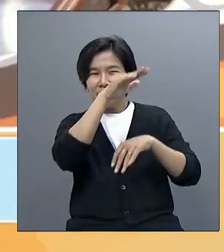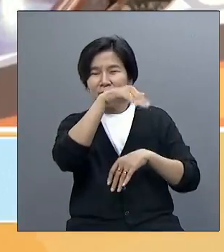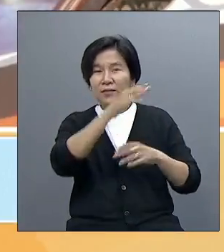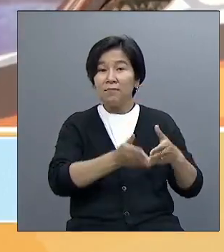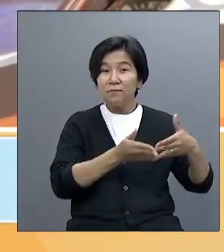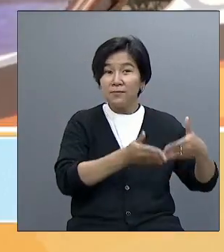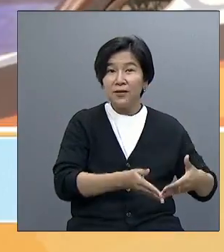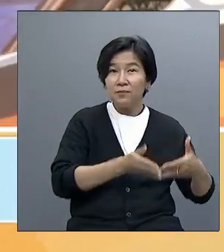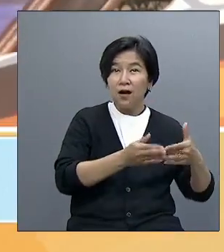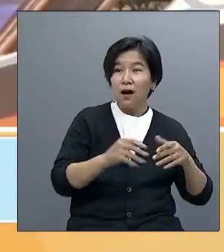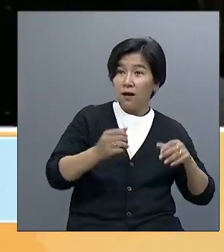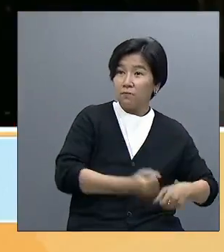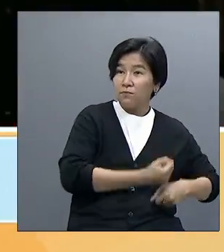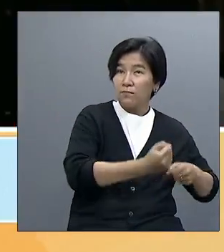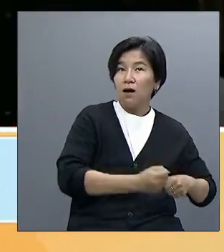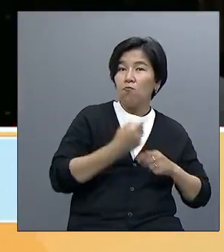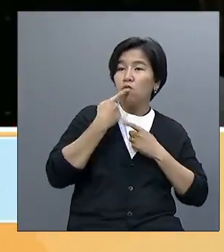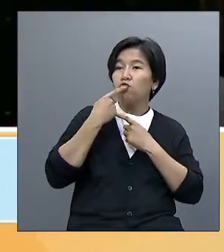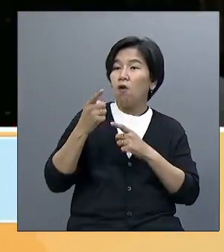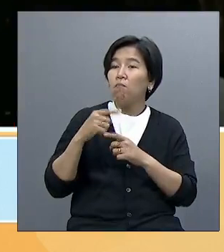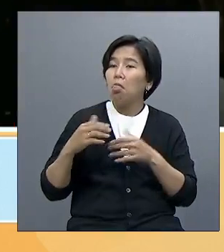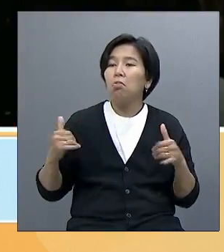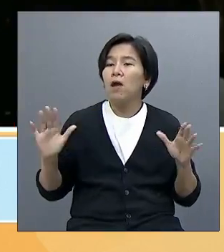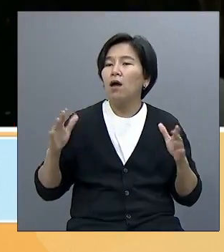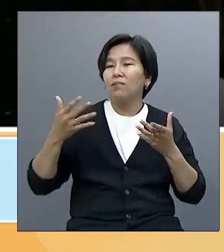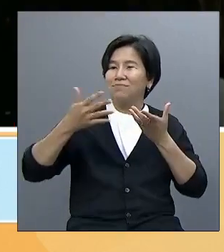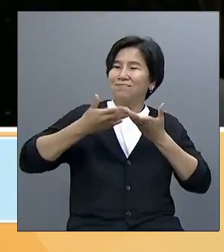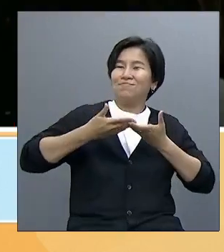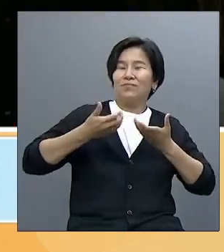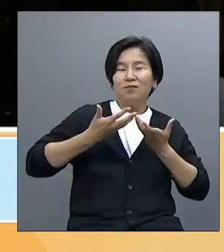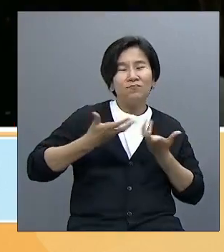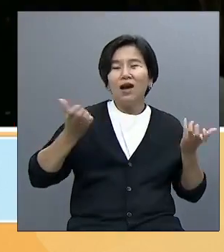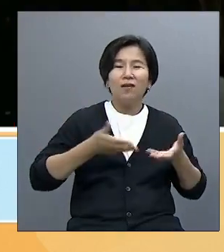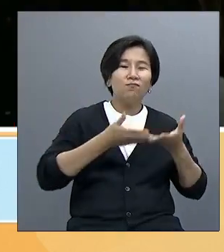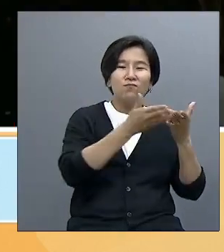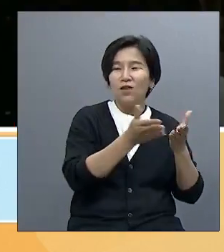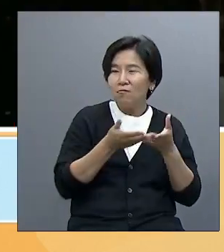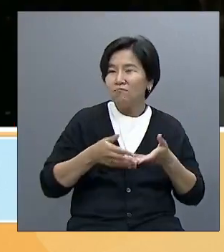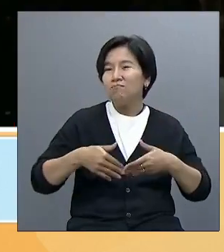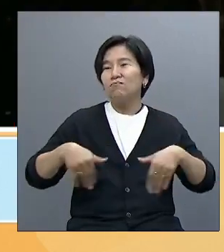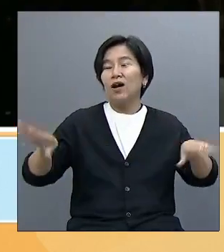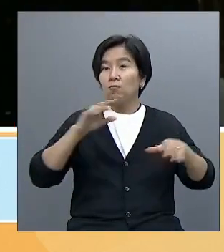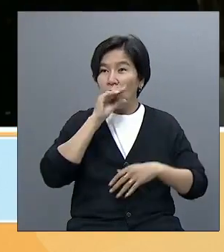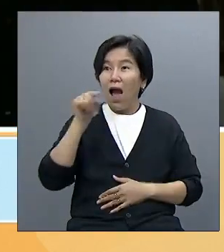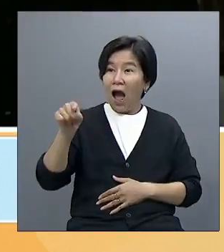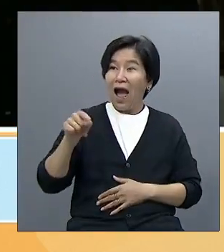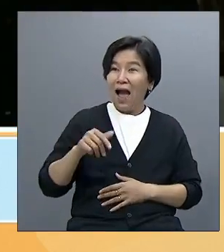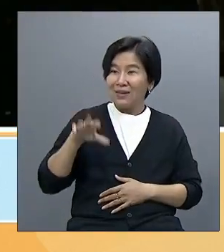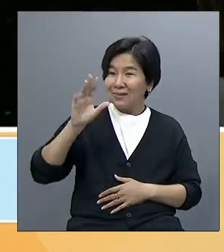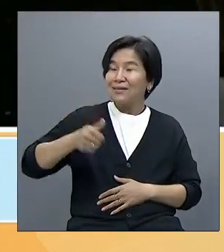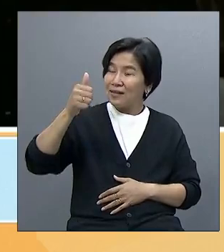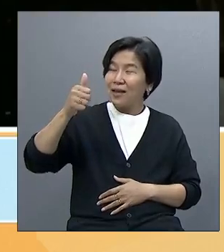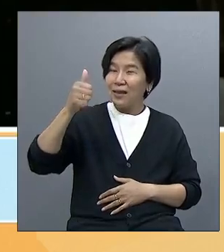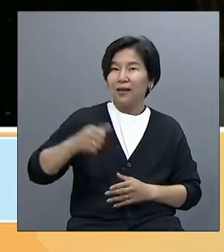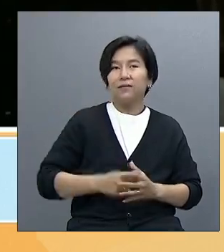ไหมถ้าเขาตอบว่าไม่เล่นก็คือต่างฝ่ายต่างพายเร ือ แย่แย่ส่วนมากก็คือถ้าเกริ่นแล้วจะได้เล่น เขาก็ถึงต้องให้ผู้หญิงเนี่ย